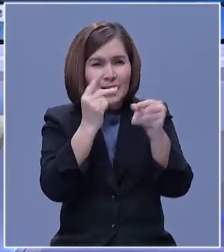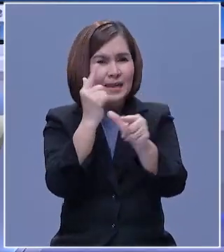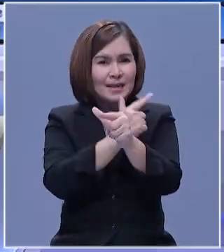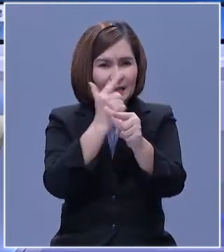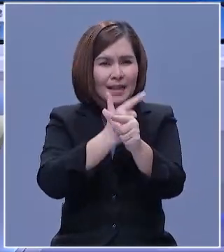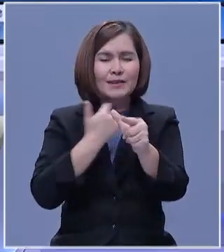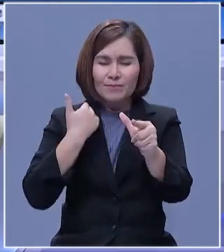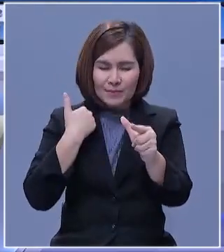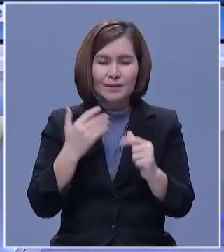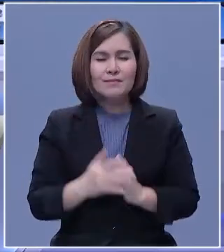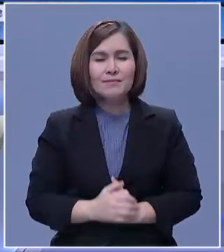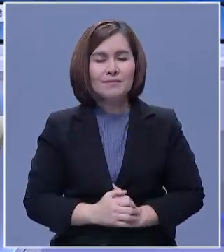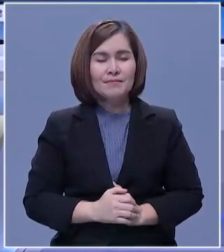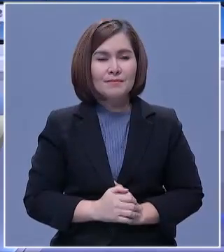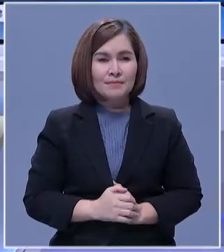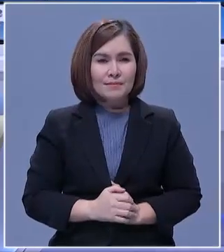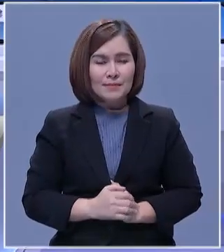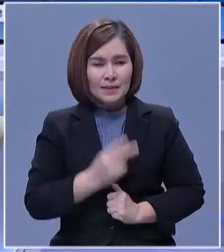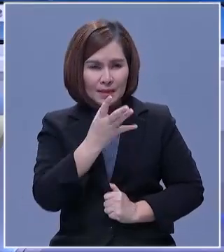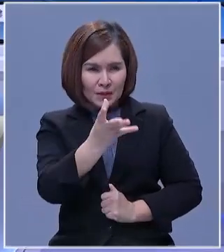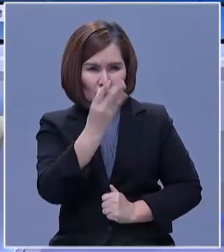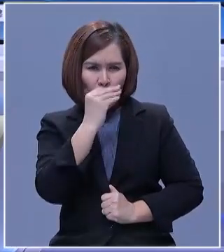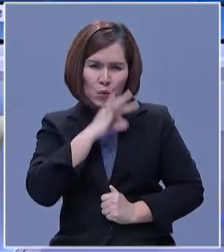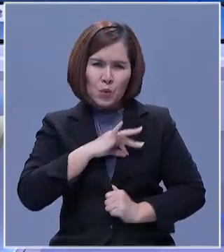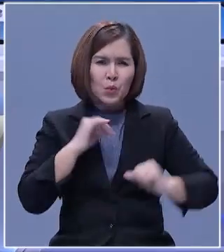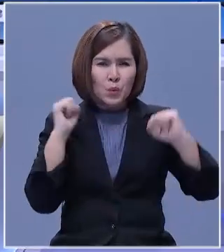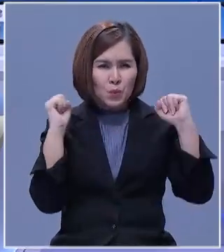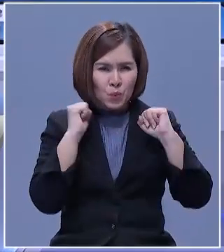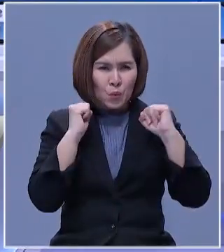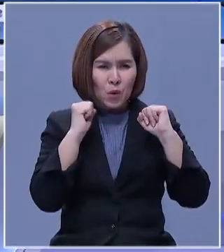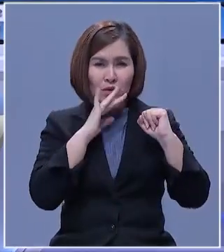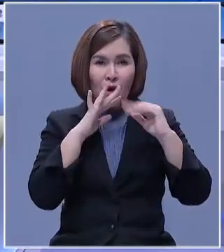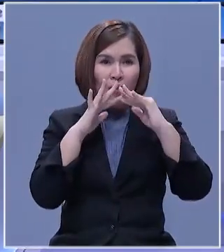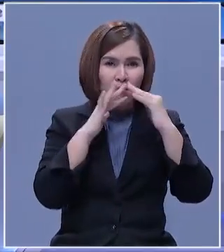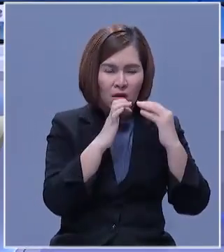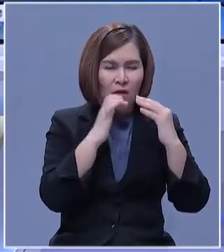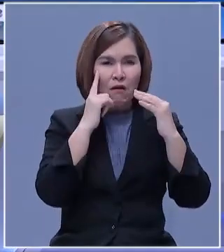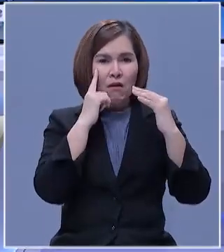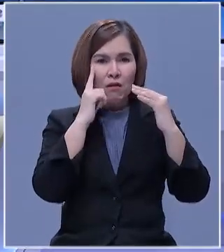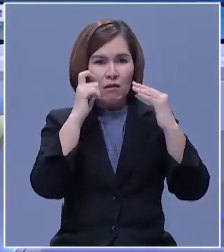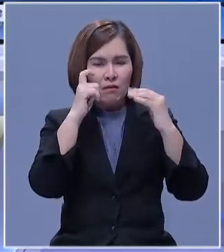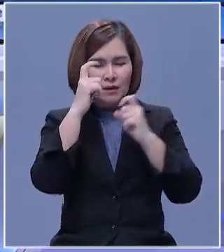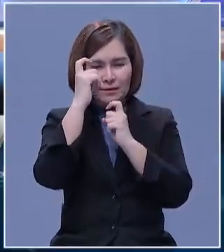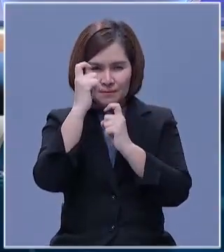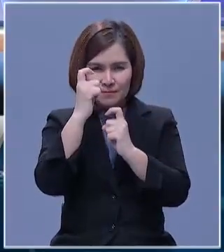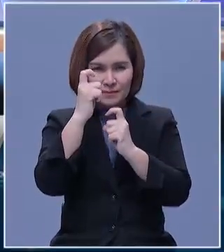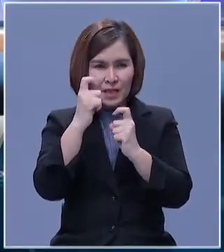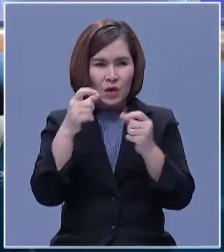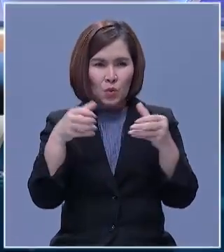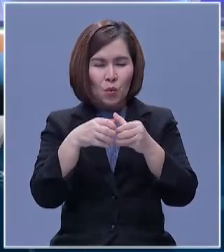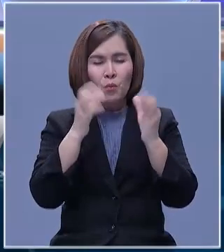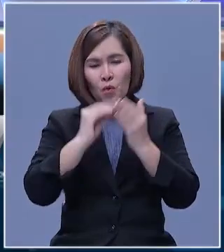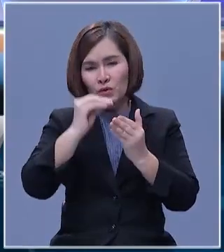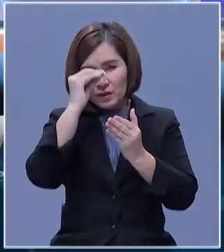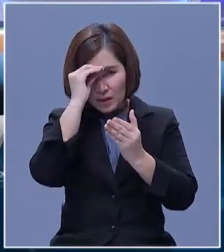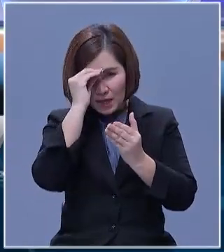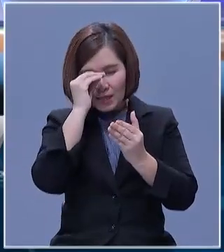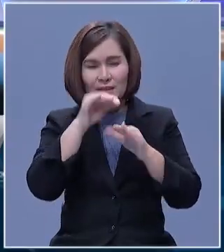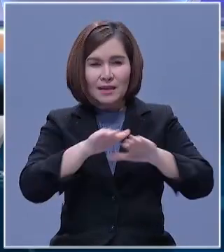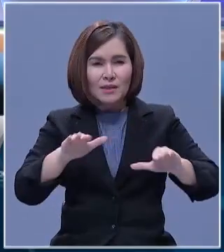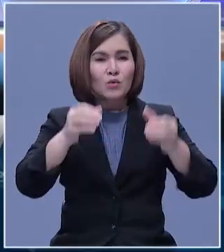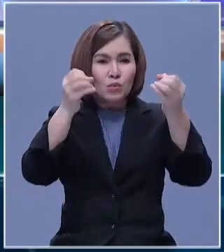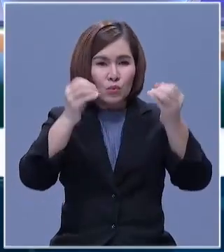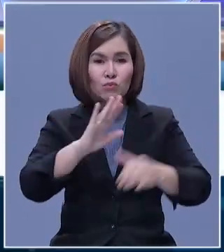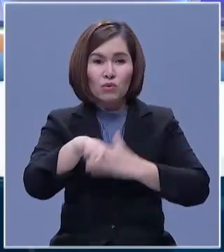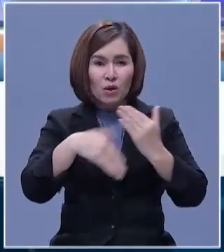เส้นข้างในเสาอ่ะเห็นแล้วก็หวาดเสียวกลัวมันจะซุดตัวลงมาแล้วมันจะเกิดอันตรายกับเด็กนักเรียนและครูในโรงเรียนเนี่ยนะครับ